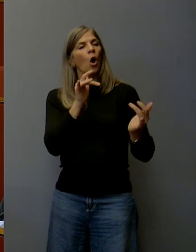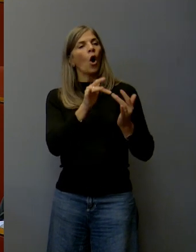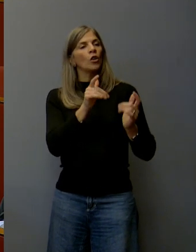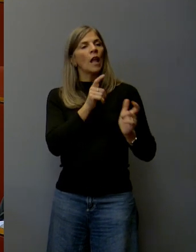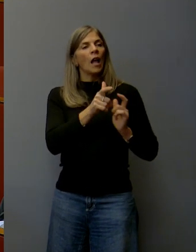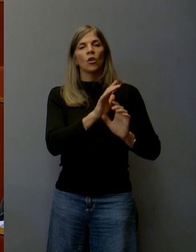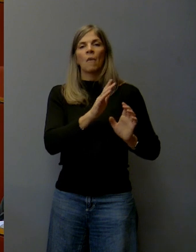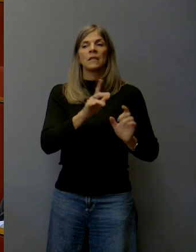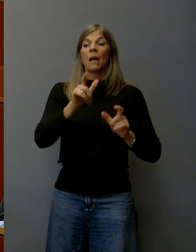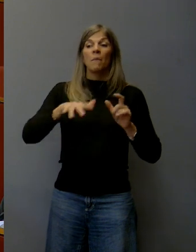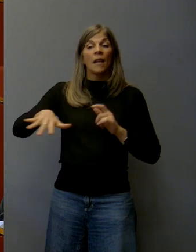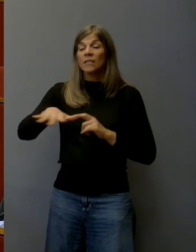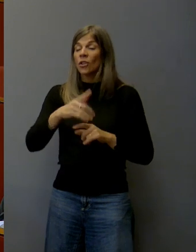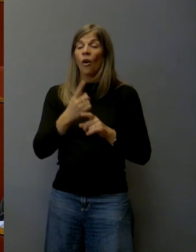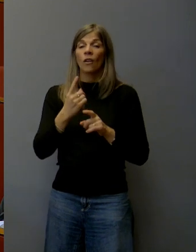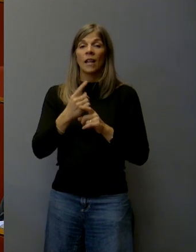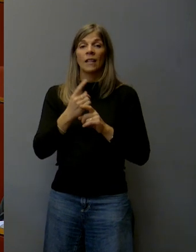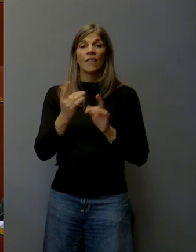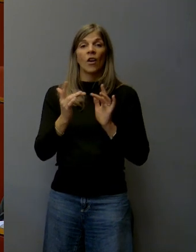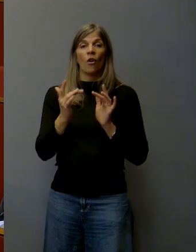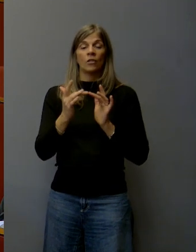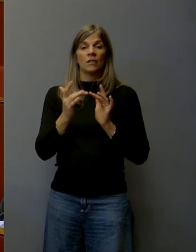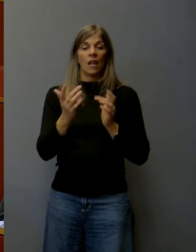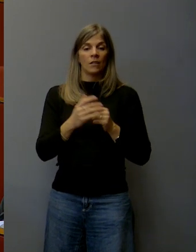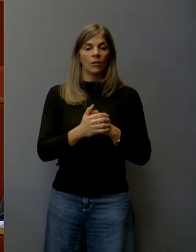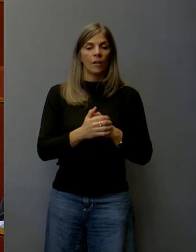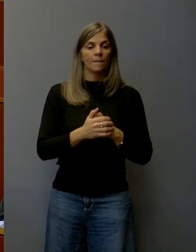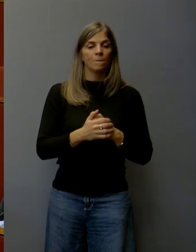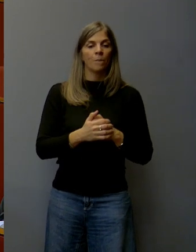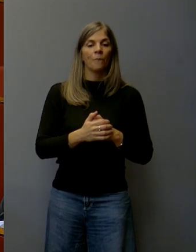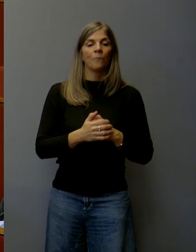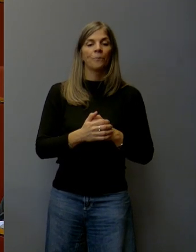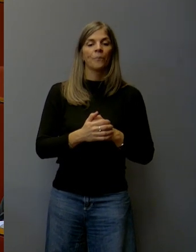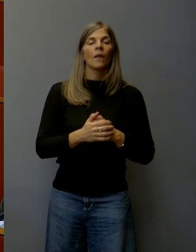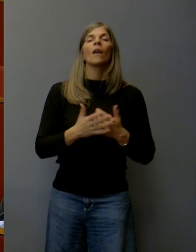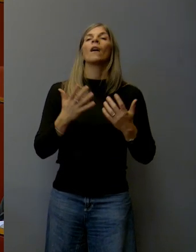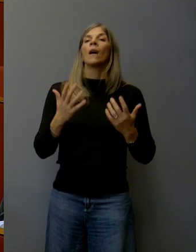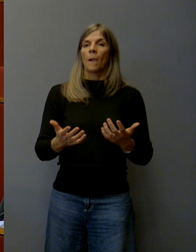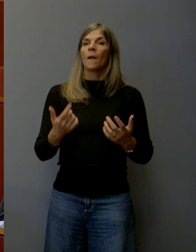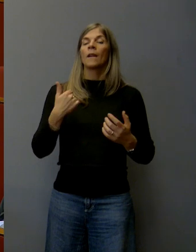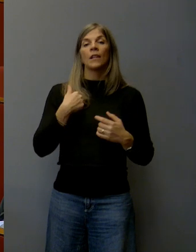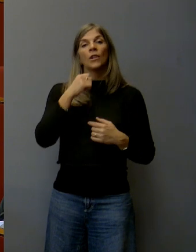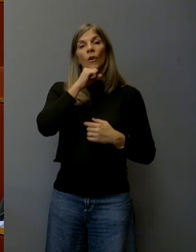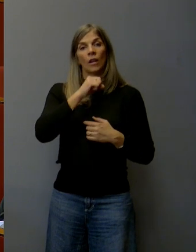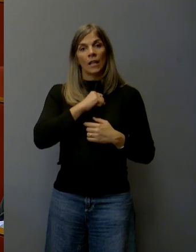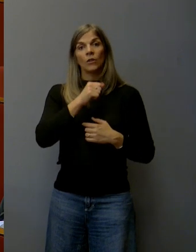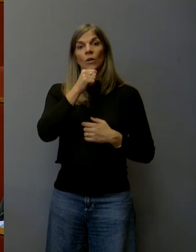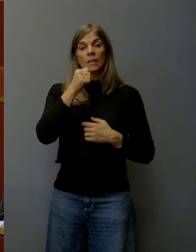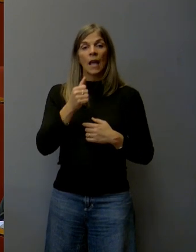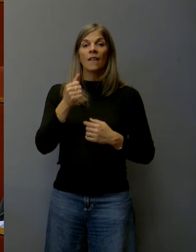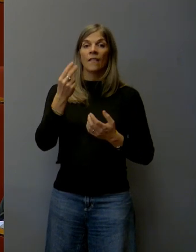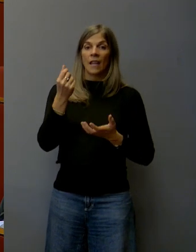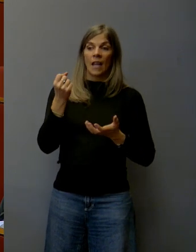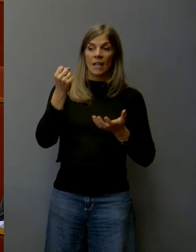non solo le istituzioni Allora secondo me ci vogliono le risorse per costruire dei